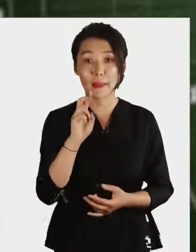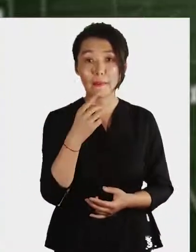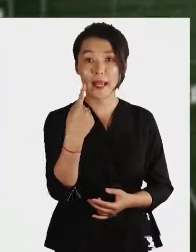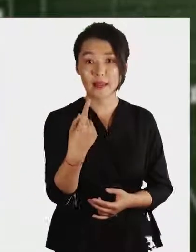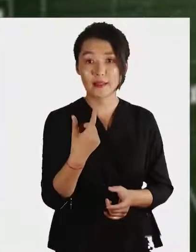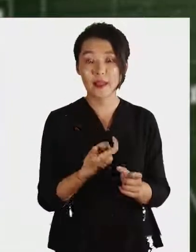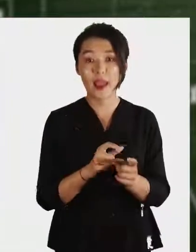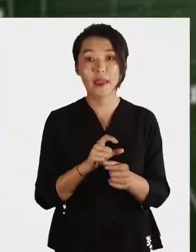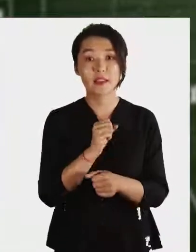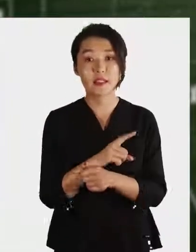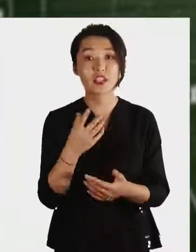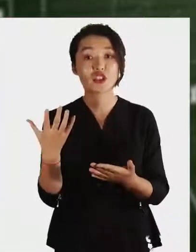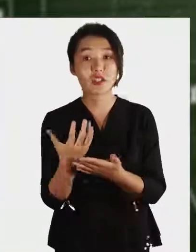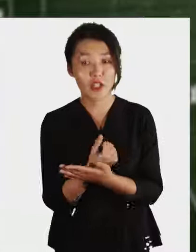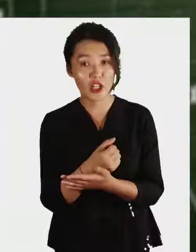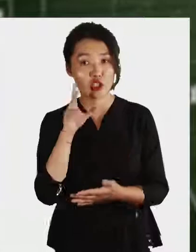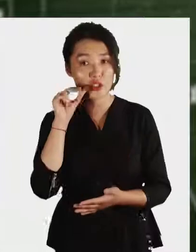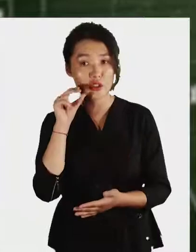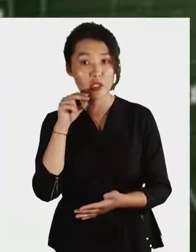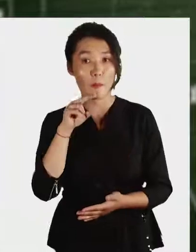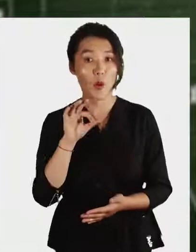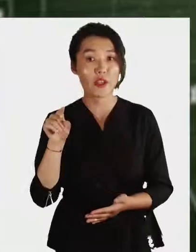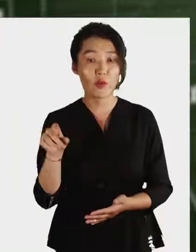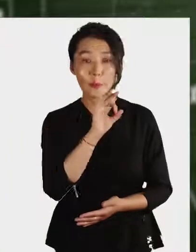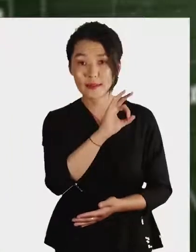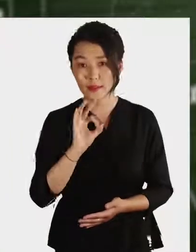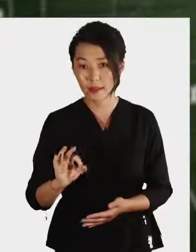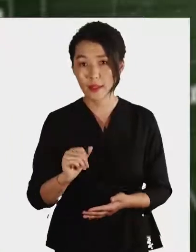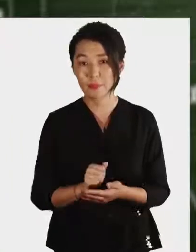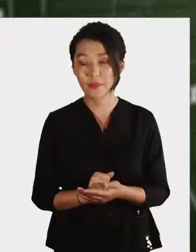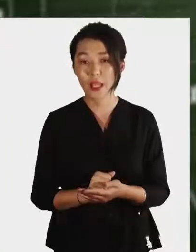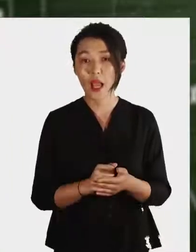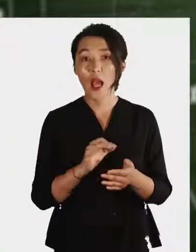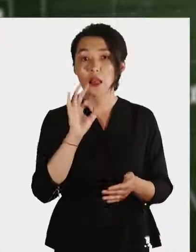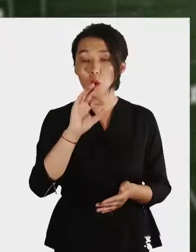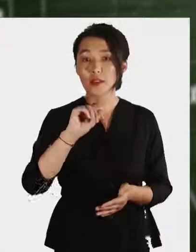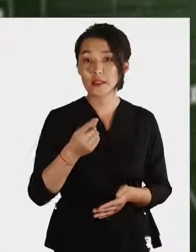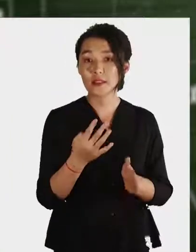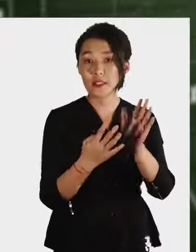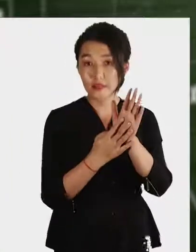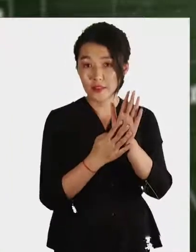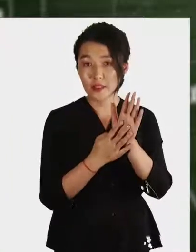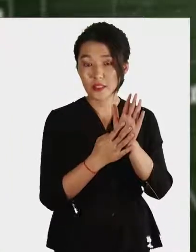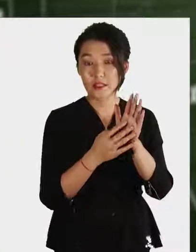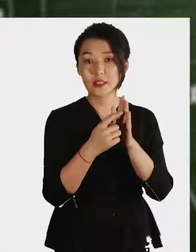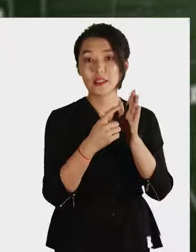витамина В1? Это задача на нахождение числа по его процентам. Мы